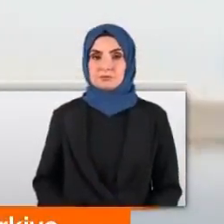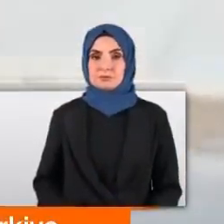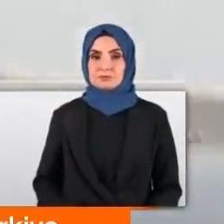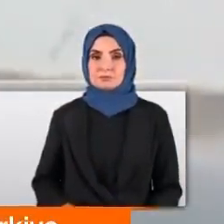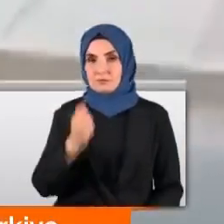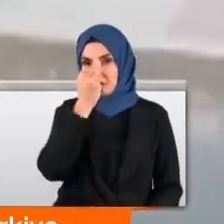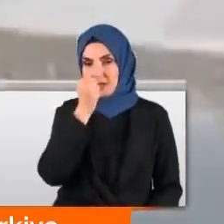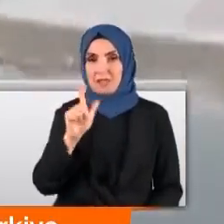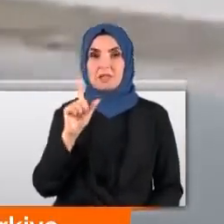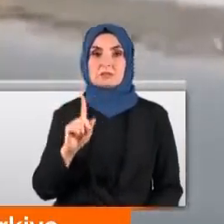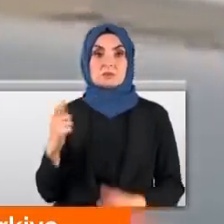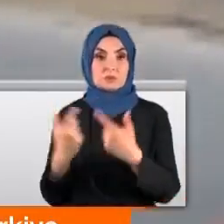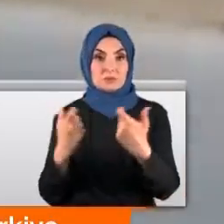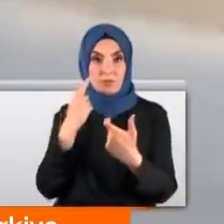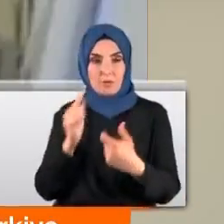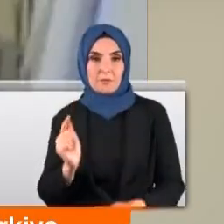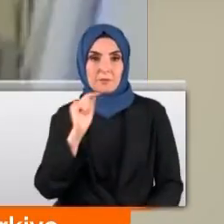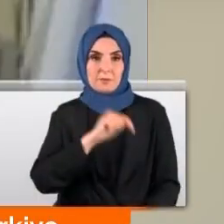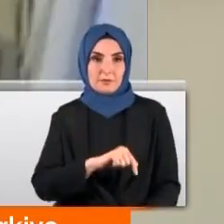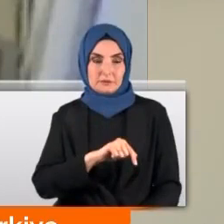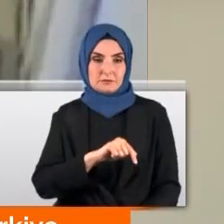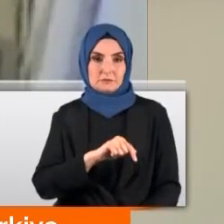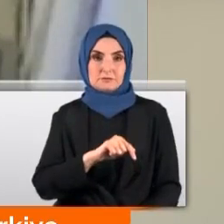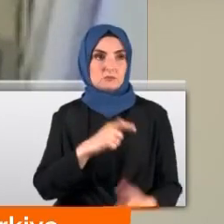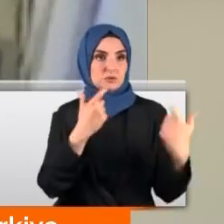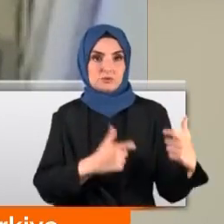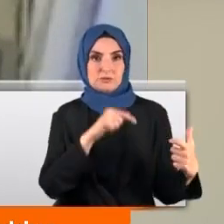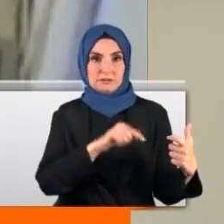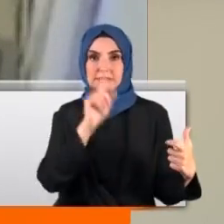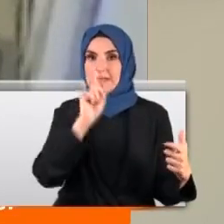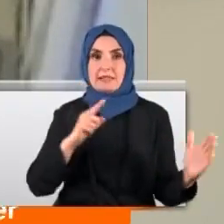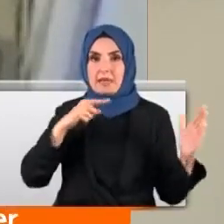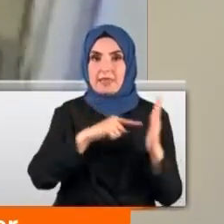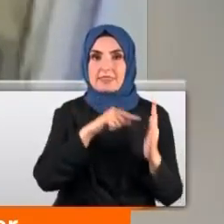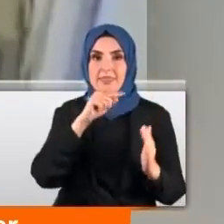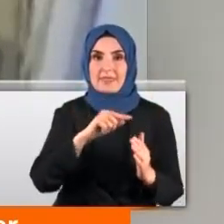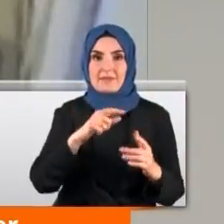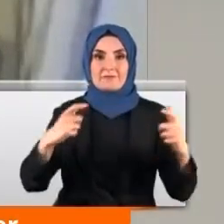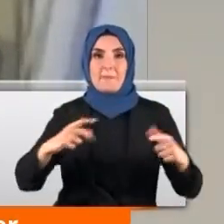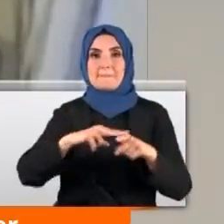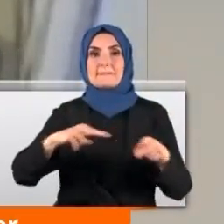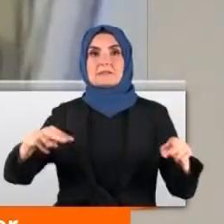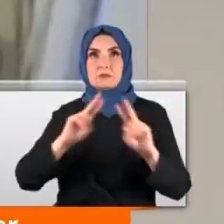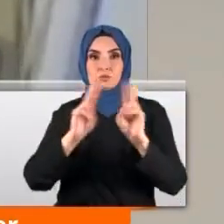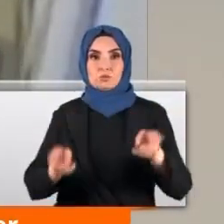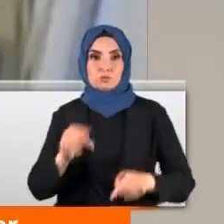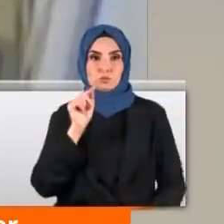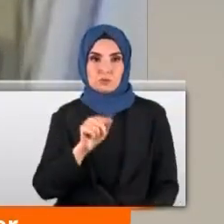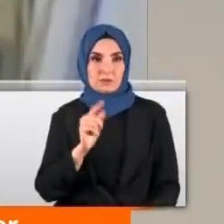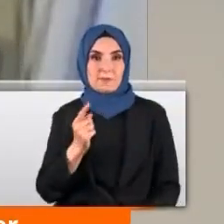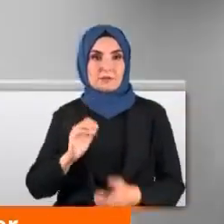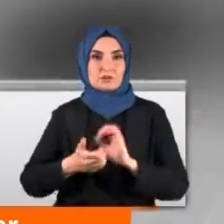Kanlı çatışmalar cezaevinden şehre taşındı. İlk hedef bir pizza dükkanıydı. Los Mexicas üyeleri ağır silahlarla